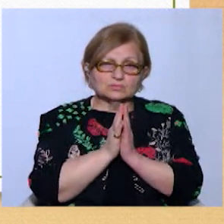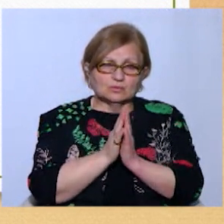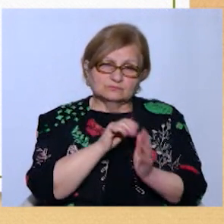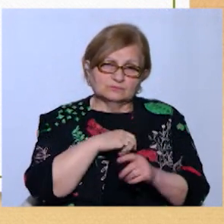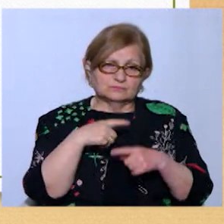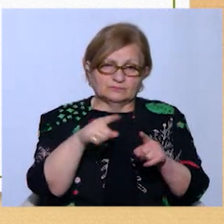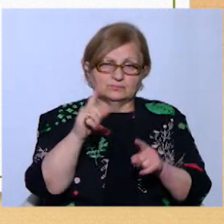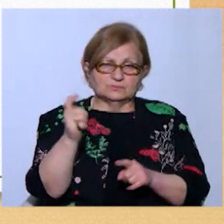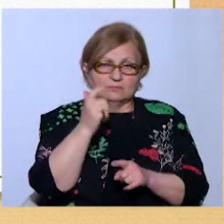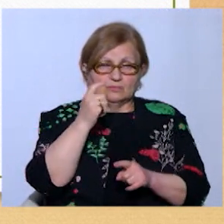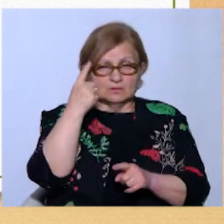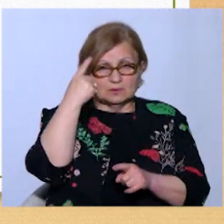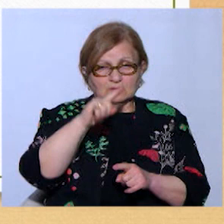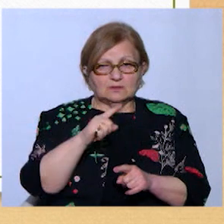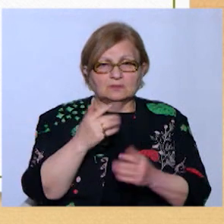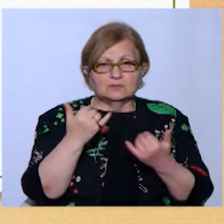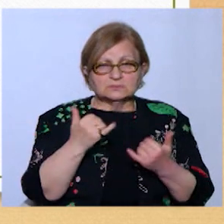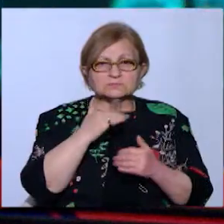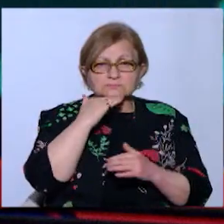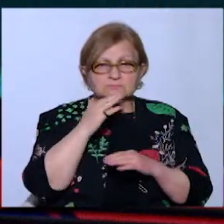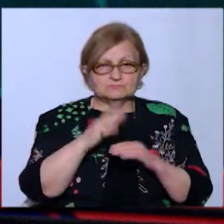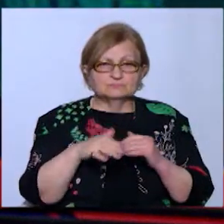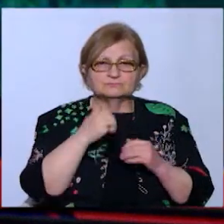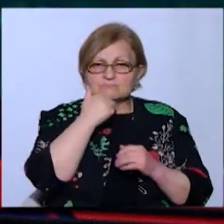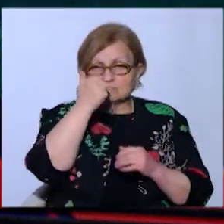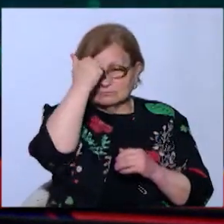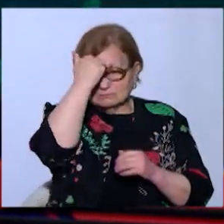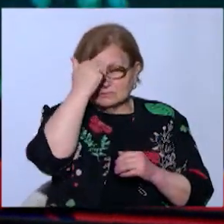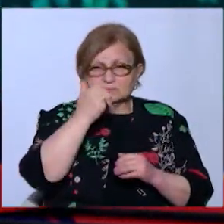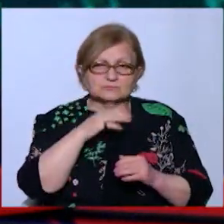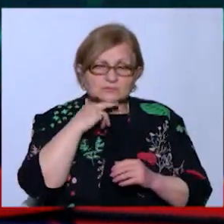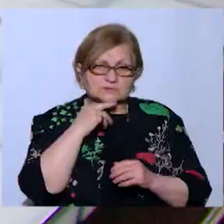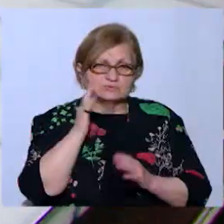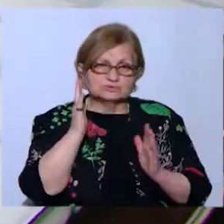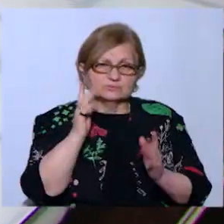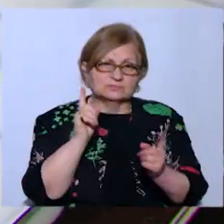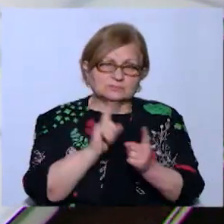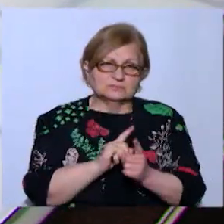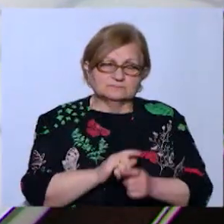დამოუკიდებლად დღეისათვის სულ ეს იყო. გმადლობთ ყურადღებისთვის. შევხვდებით შემდეგ გაკვეთილზე.